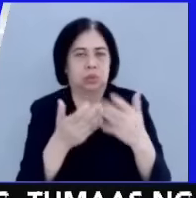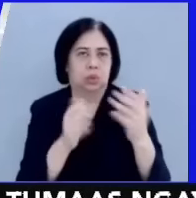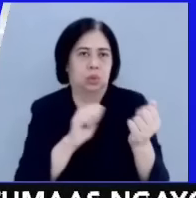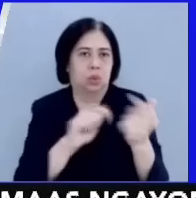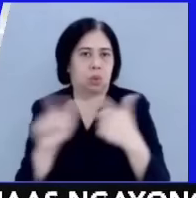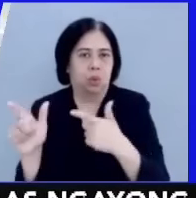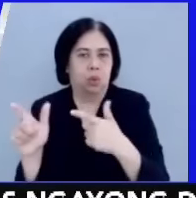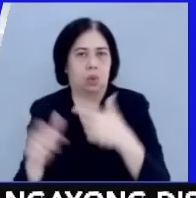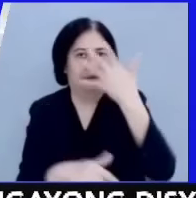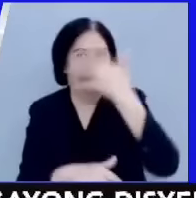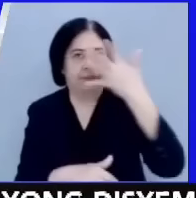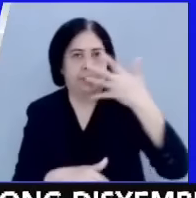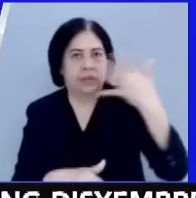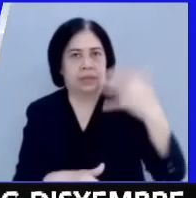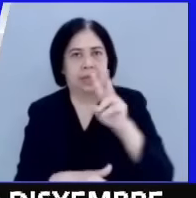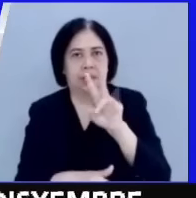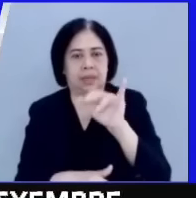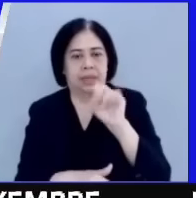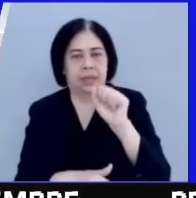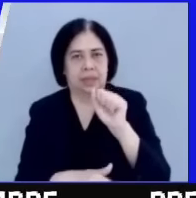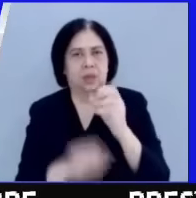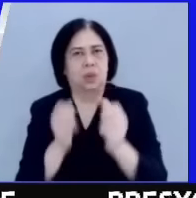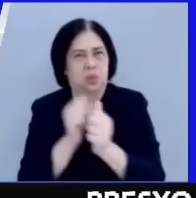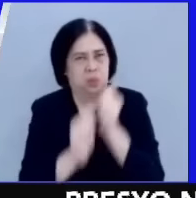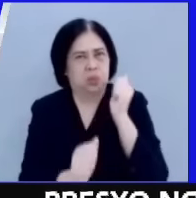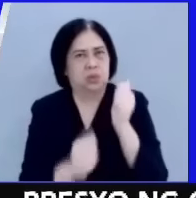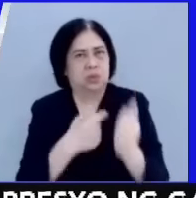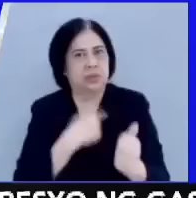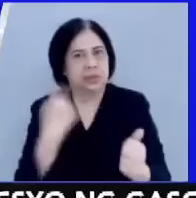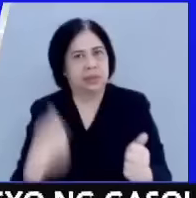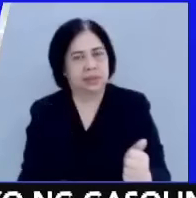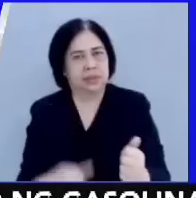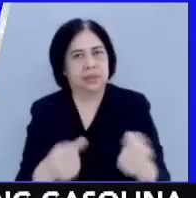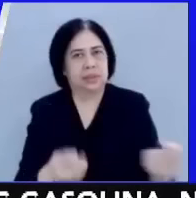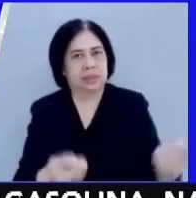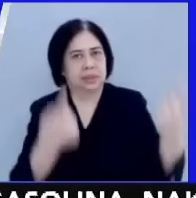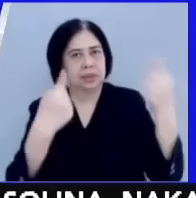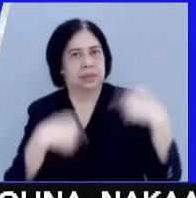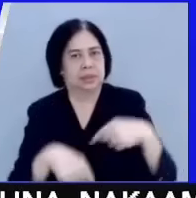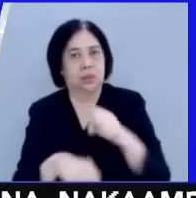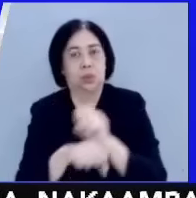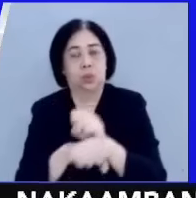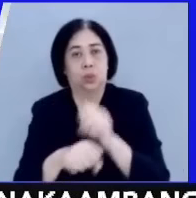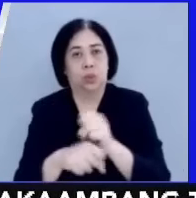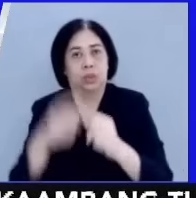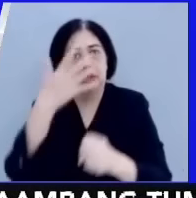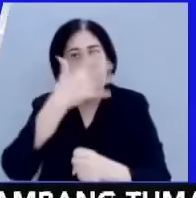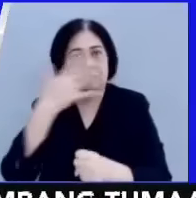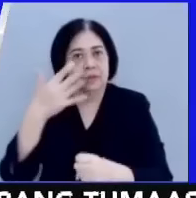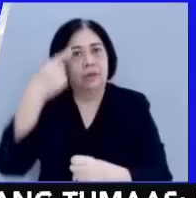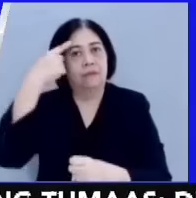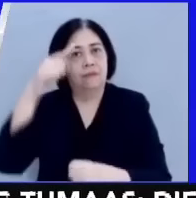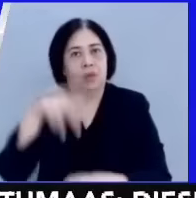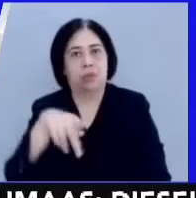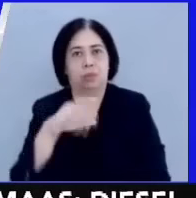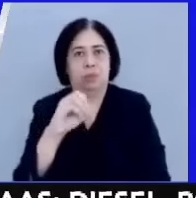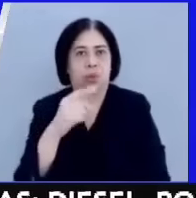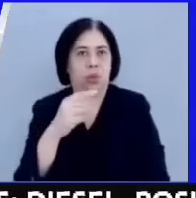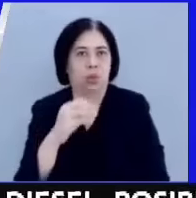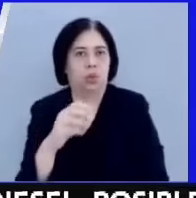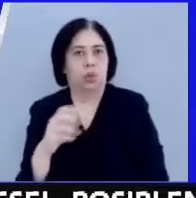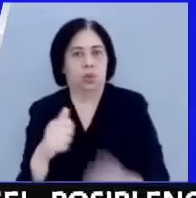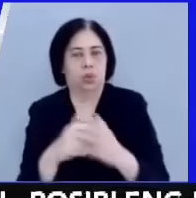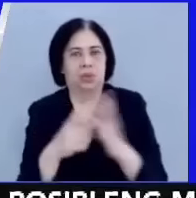ng mostly Chinese nationals na pumunta rito on a working visa para sa Pogo mhm So may interconnection ng dalawa eh